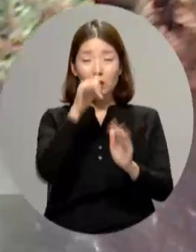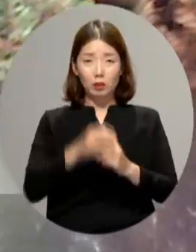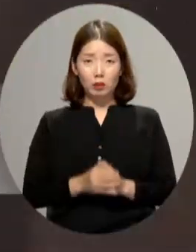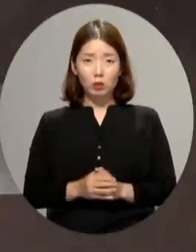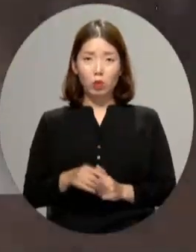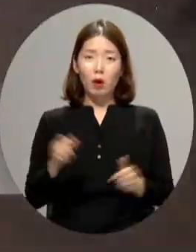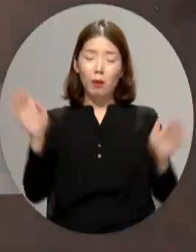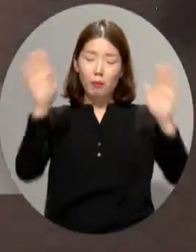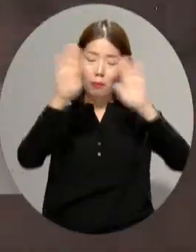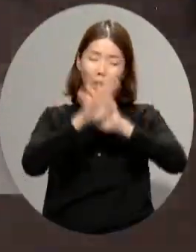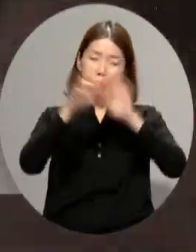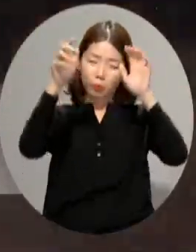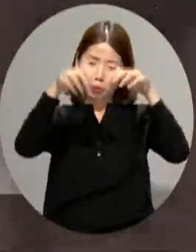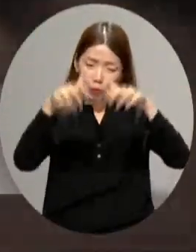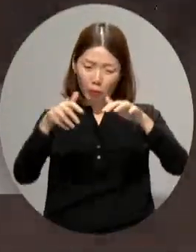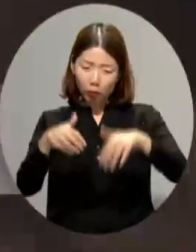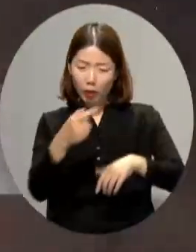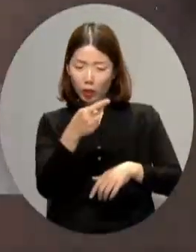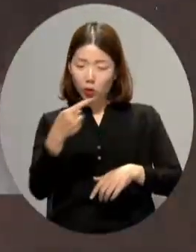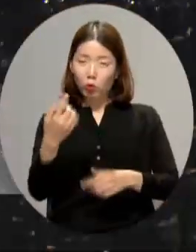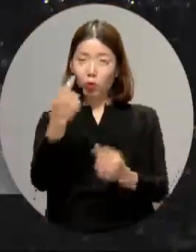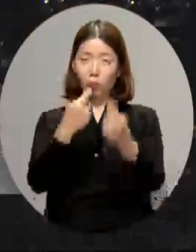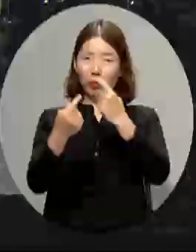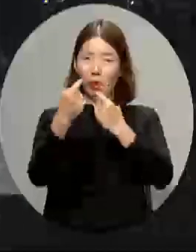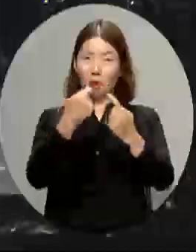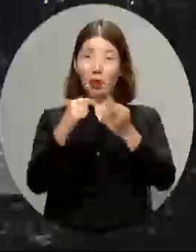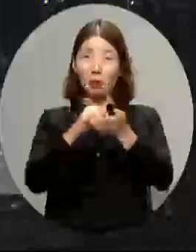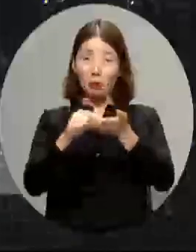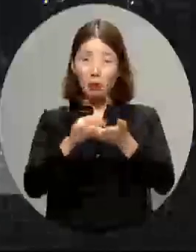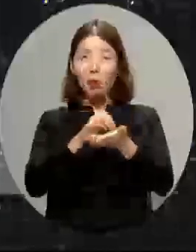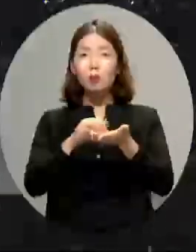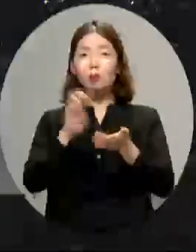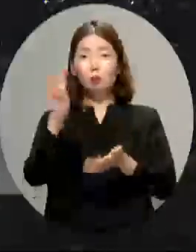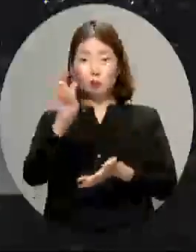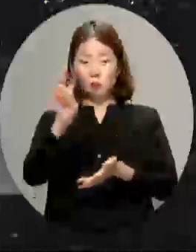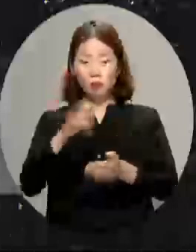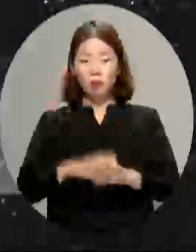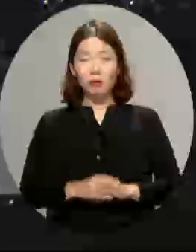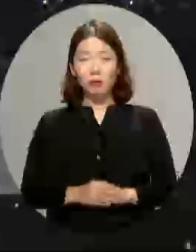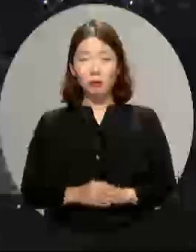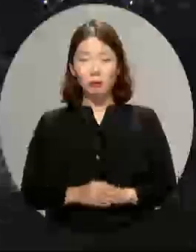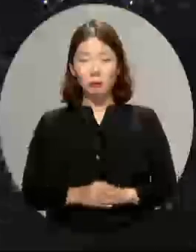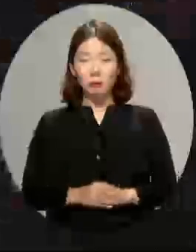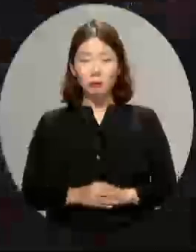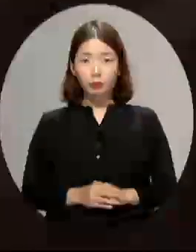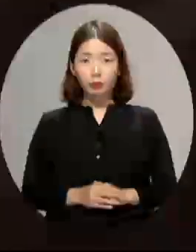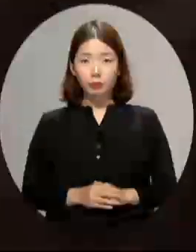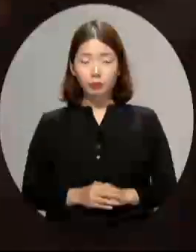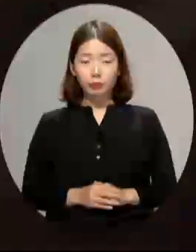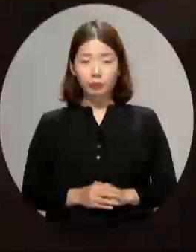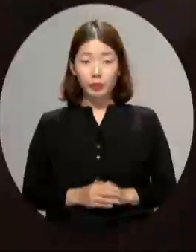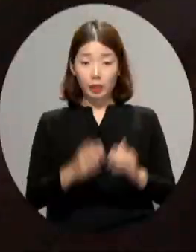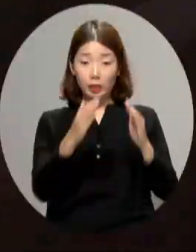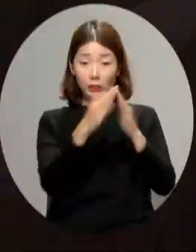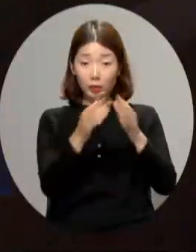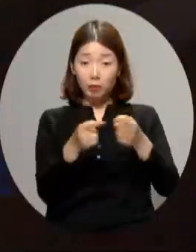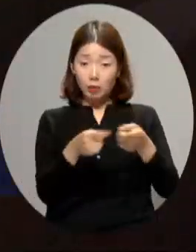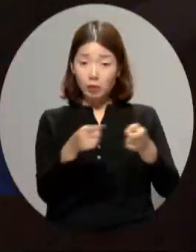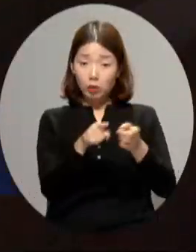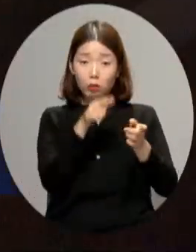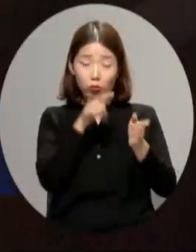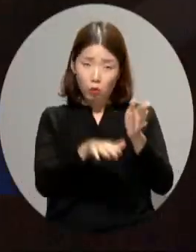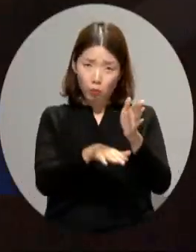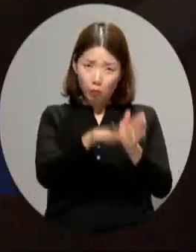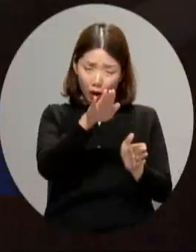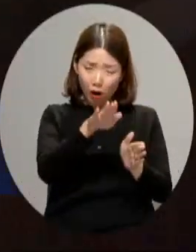이렇게 하룻밤새 전북 소방본부에 접수된 비 피해만 30여 건에 달합니다. 주택의 1층에 물이